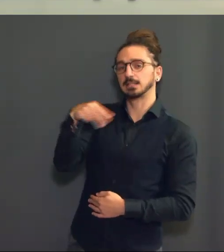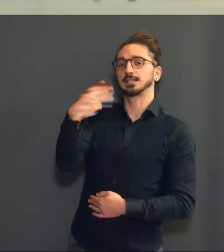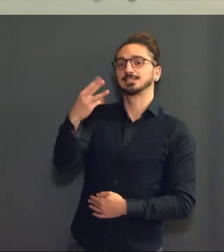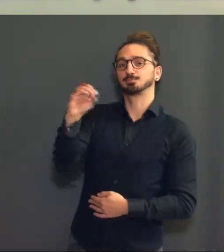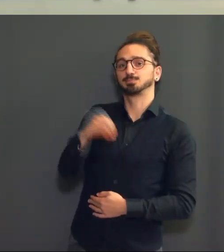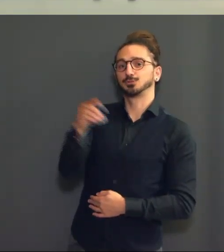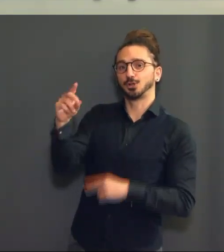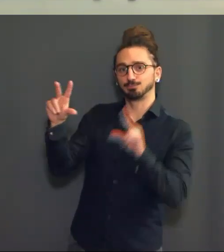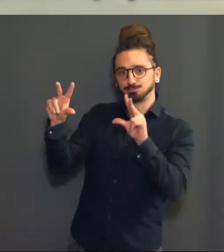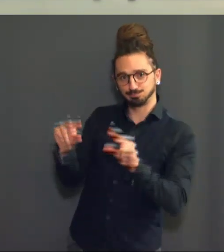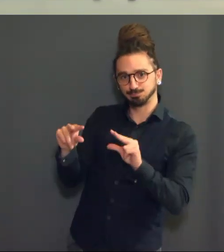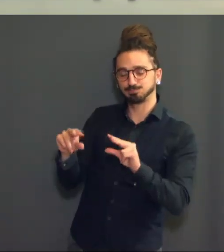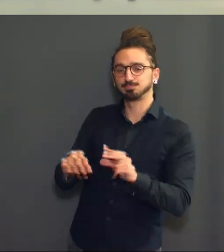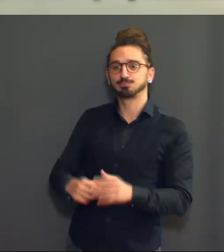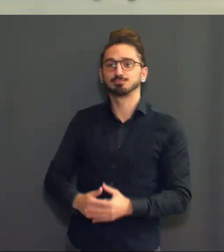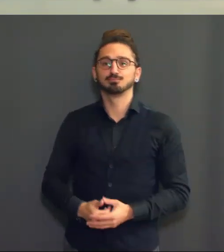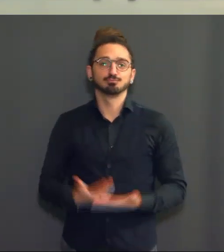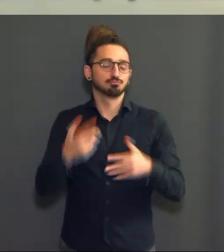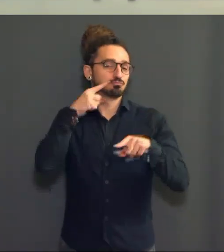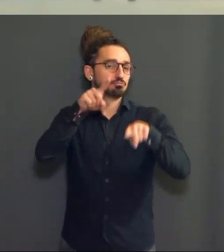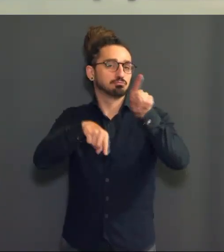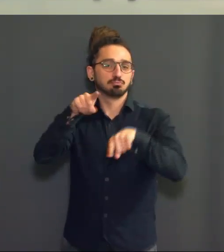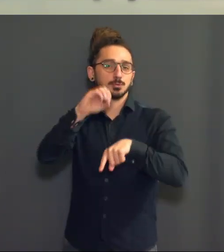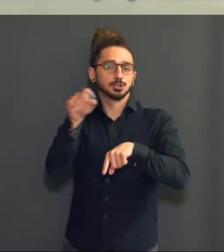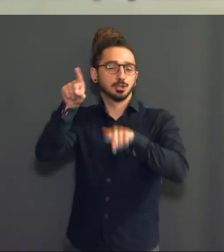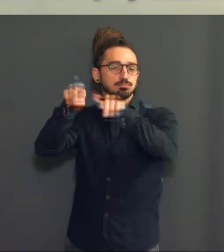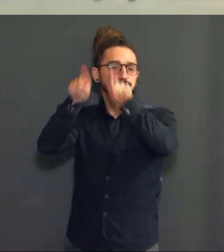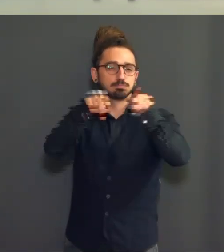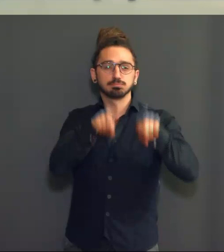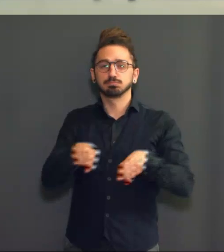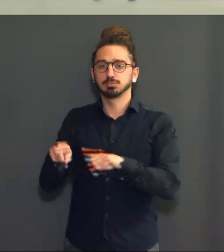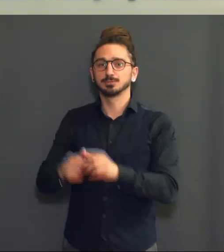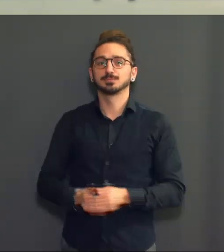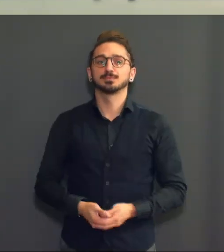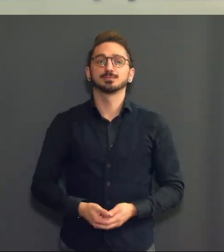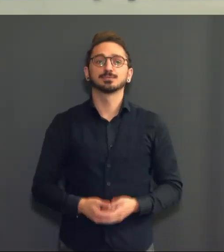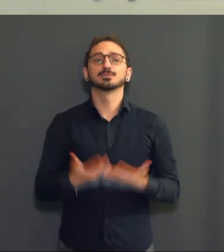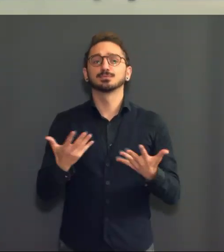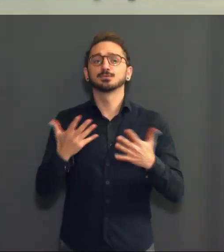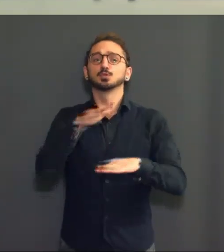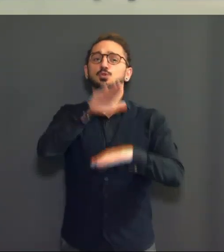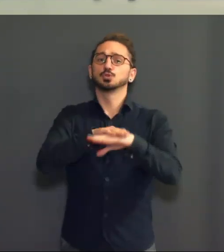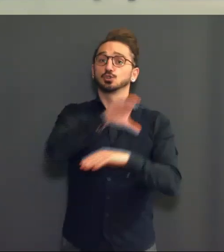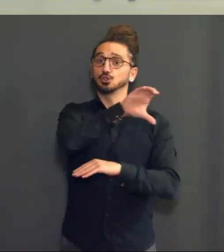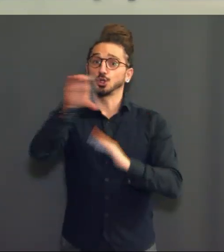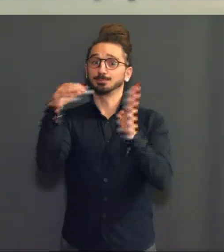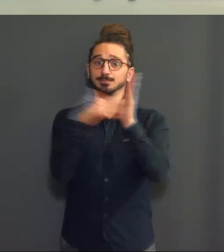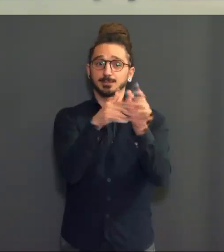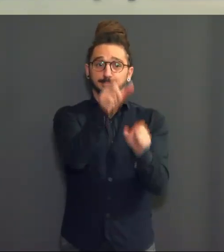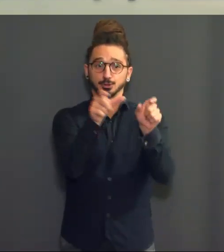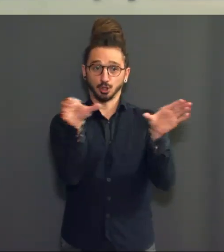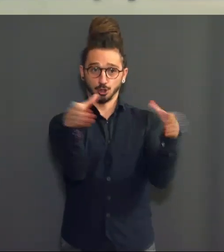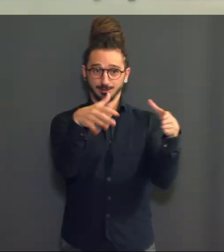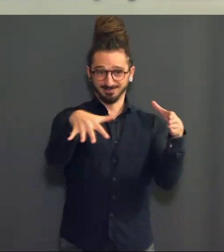L'incidence, et l'incidence, je vous répète, c'est le nombre de cas pour 100 000 habitants sur 2 semaines, est la plus élevée actuellement dans